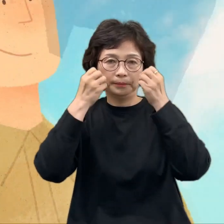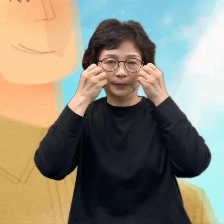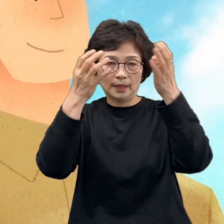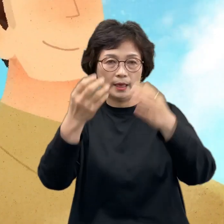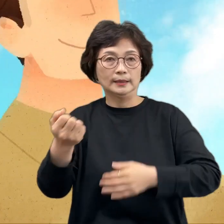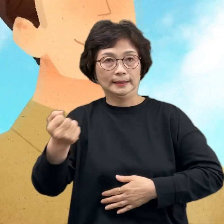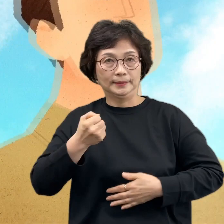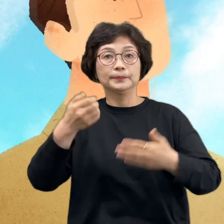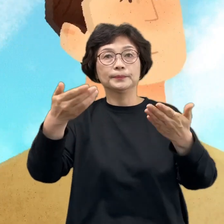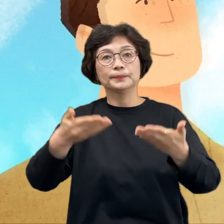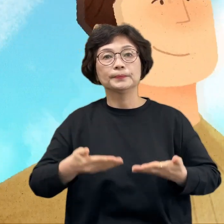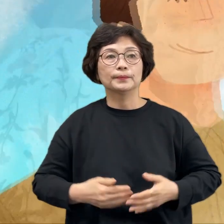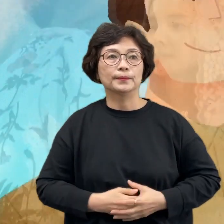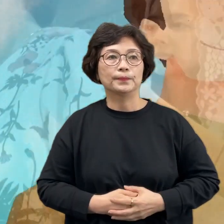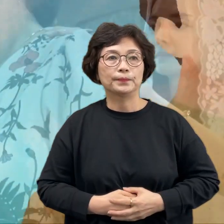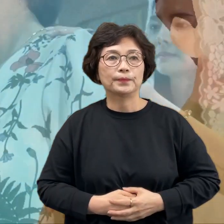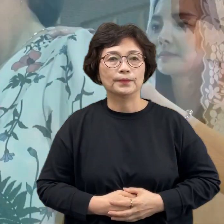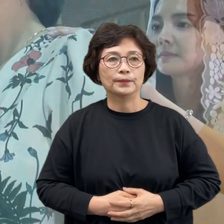얻습니다.